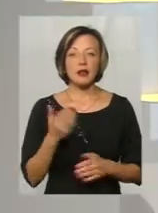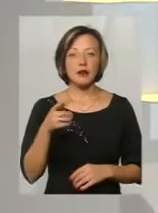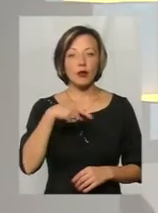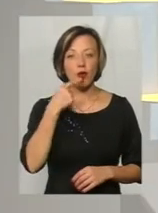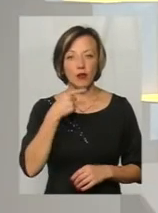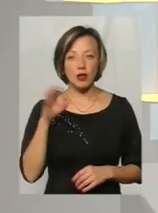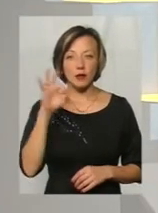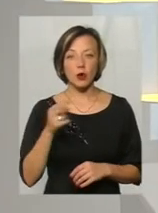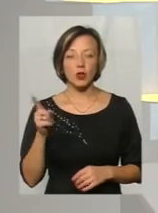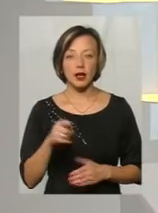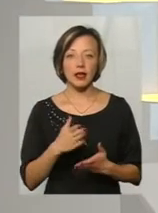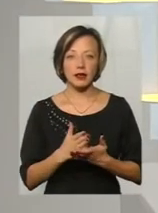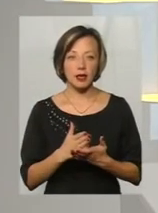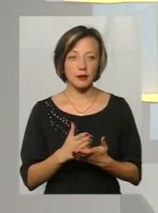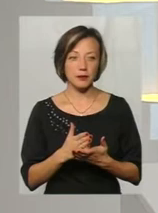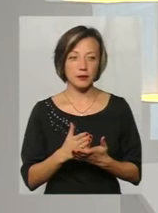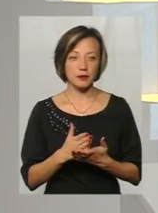що є наслідки